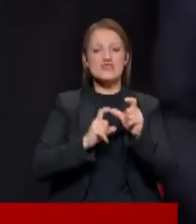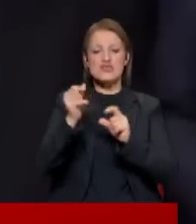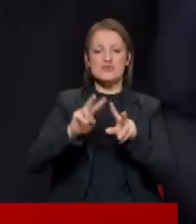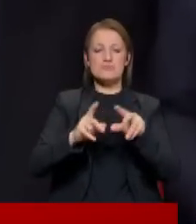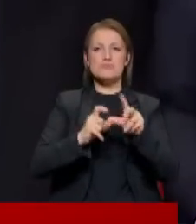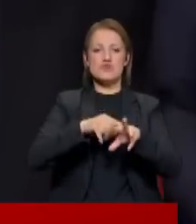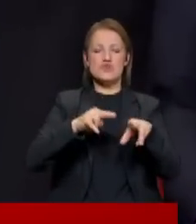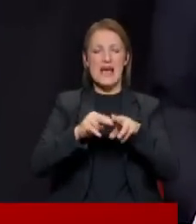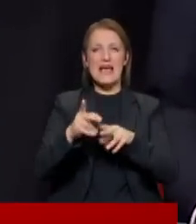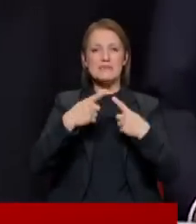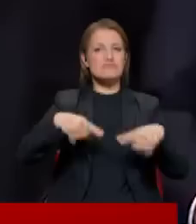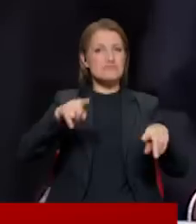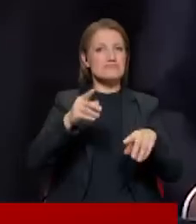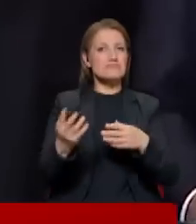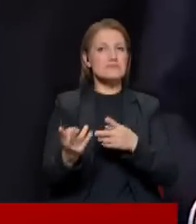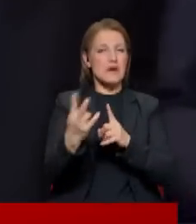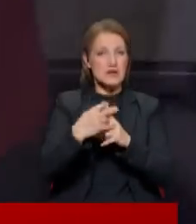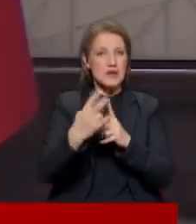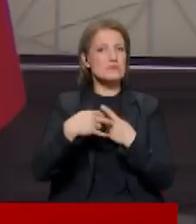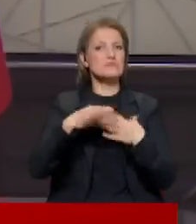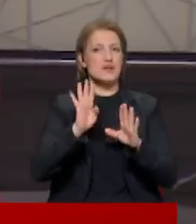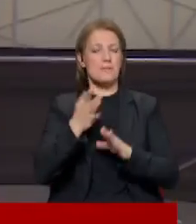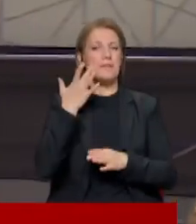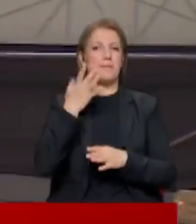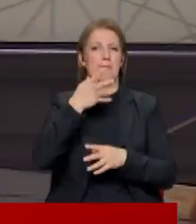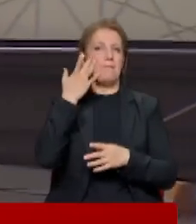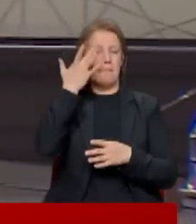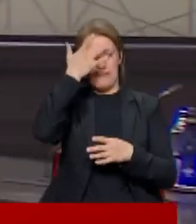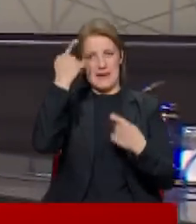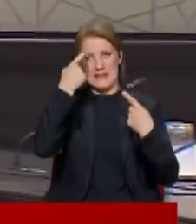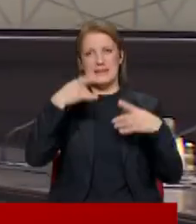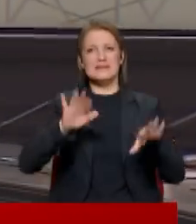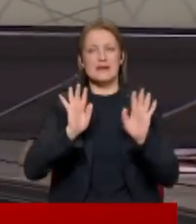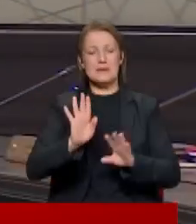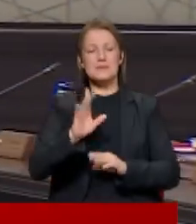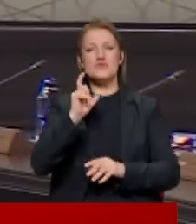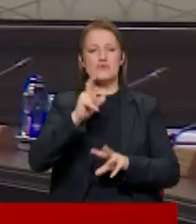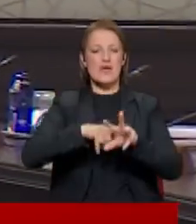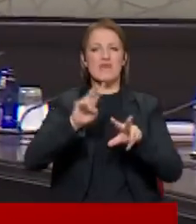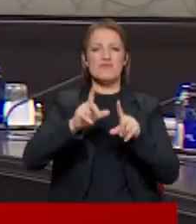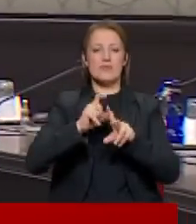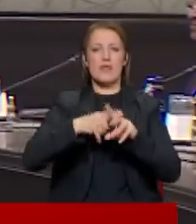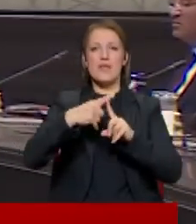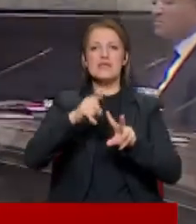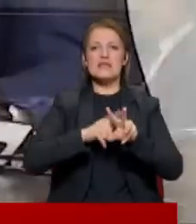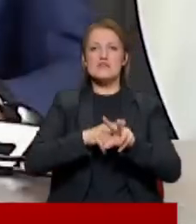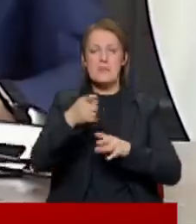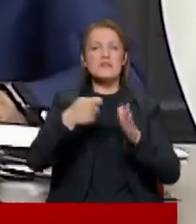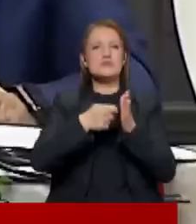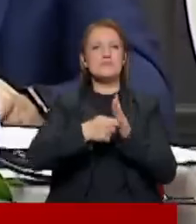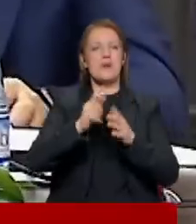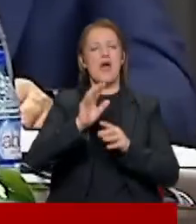mı dışarıdan destek mi verecek henüz netlik yok Lütfen Elvan ve Cevdet Yılmaz'ın da isimleri ekonomi yönetimi için geçiyor